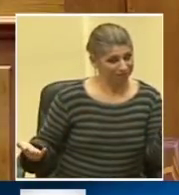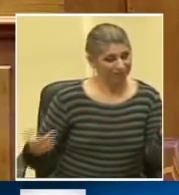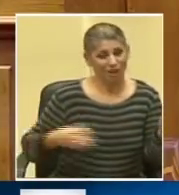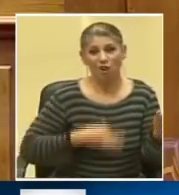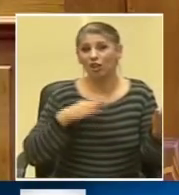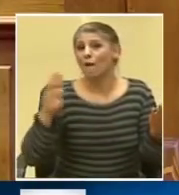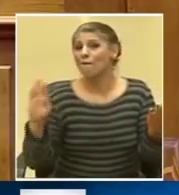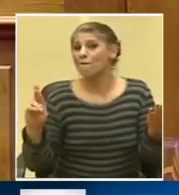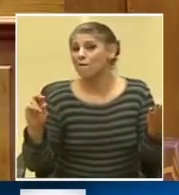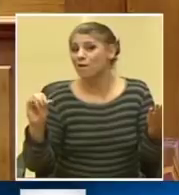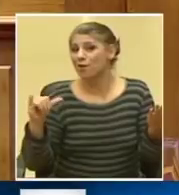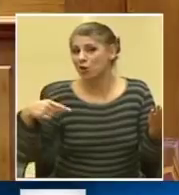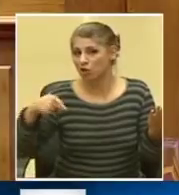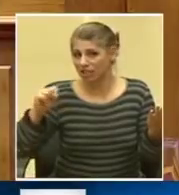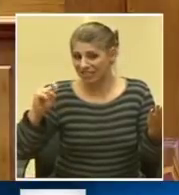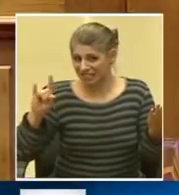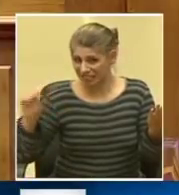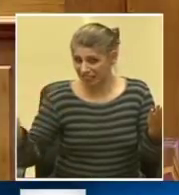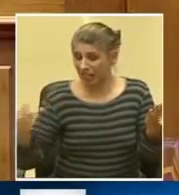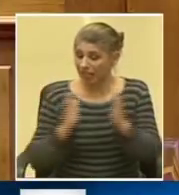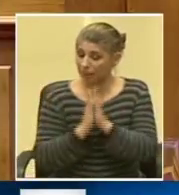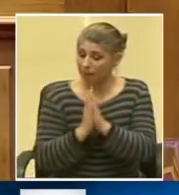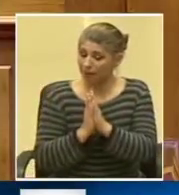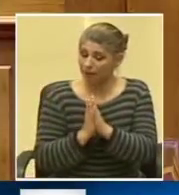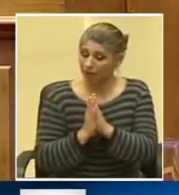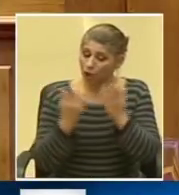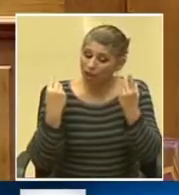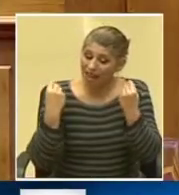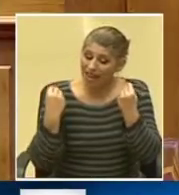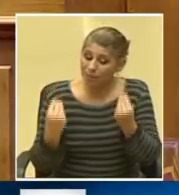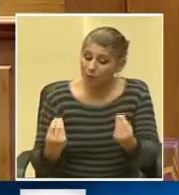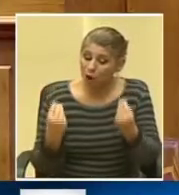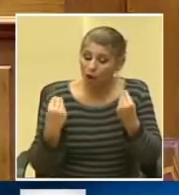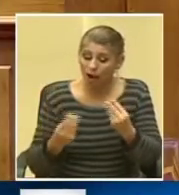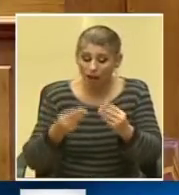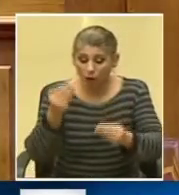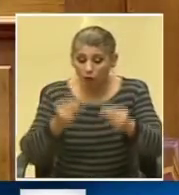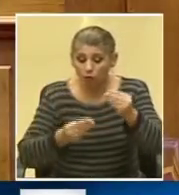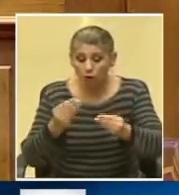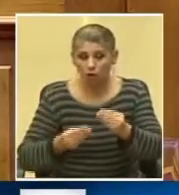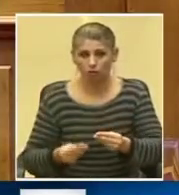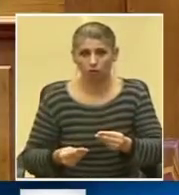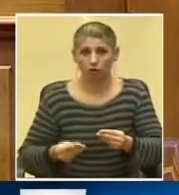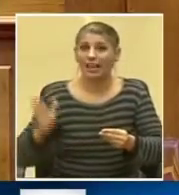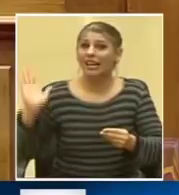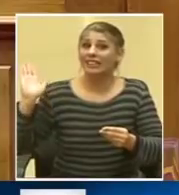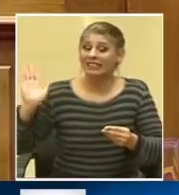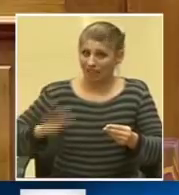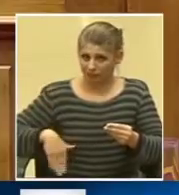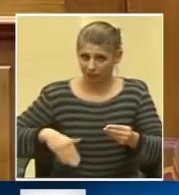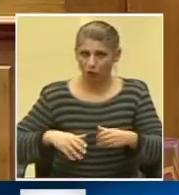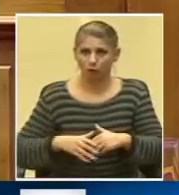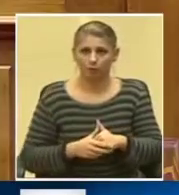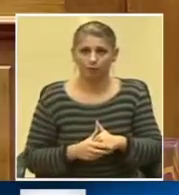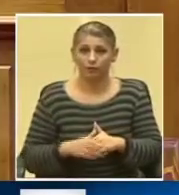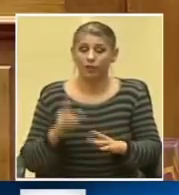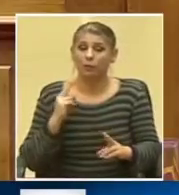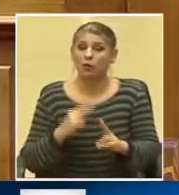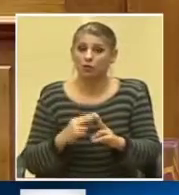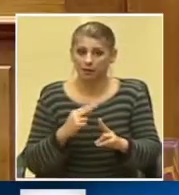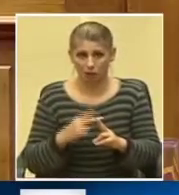κύριος Βρούτσης και θα τον παρακαλέσω να κάνει καλύτερους υπολογισμούς. Και τελευταίο και το πιο